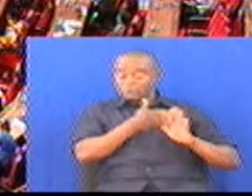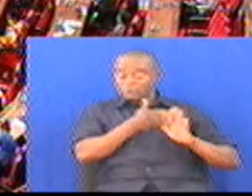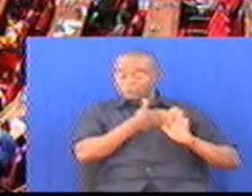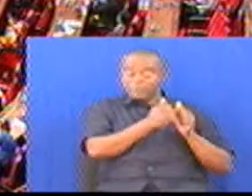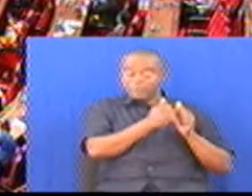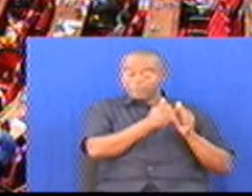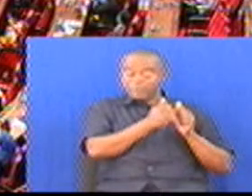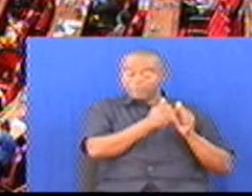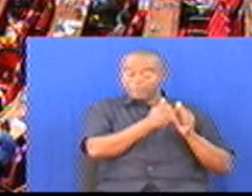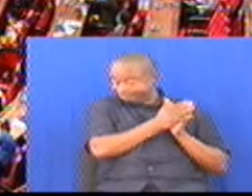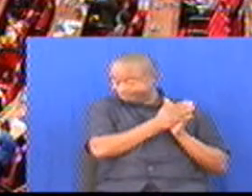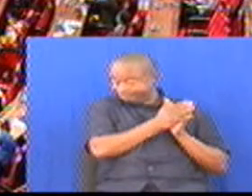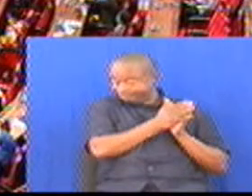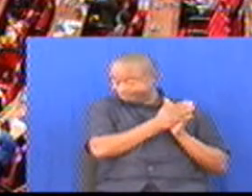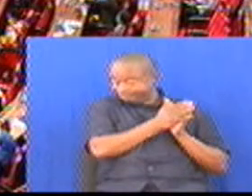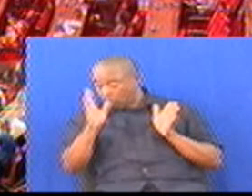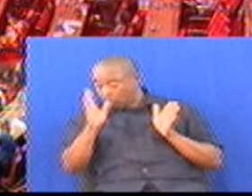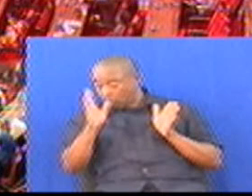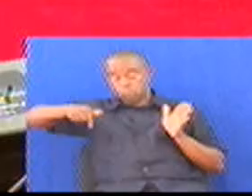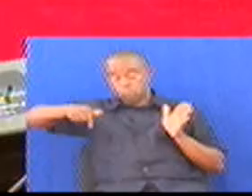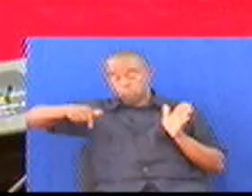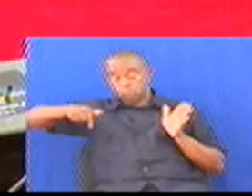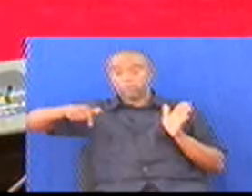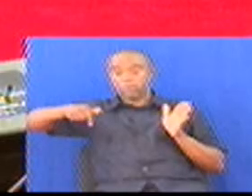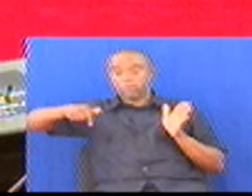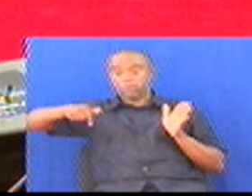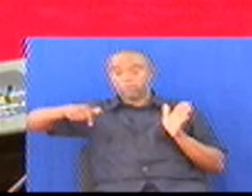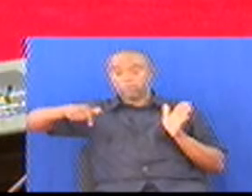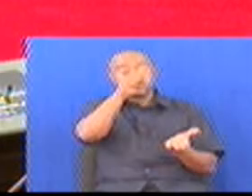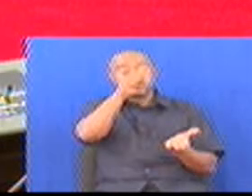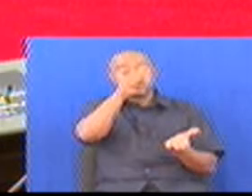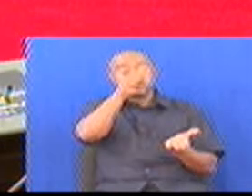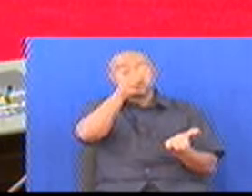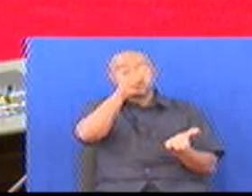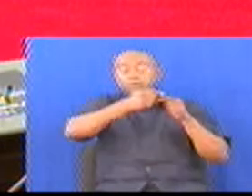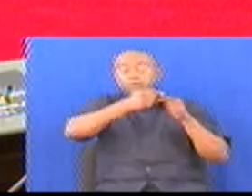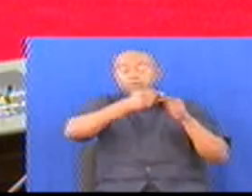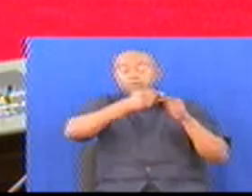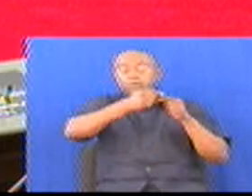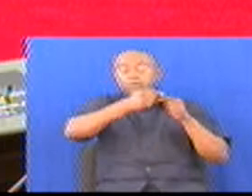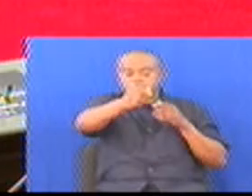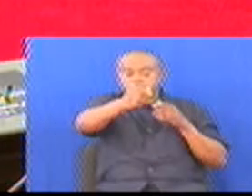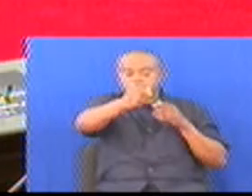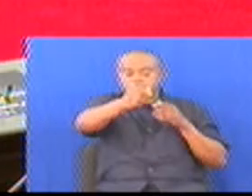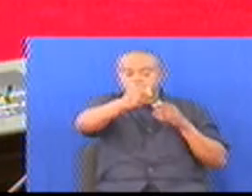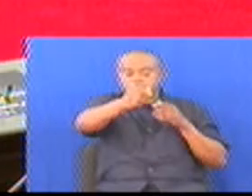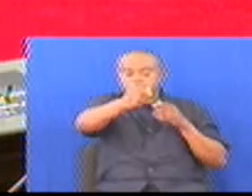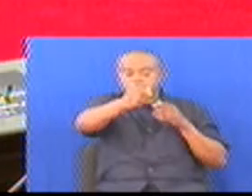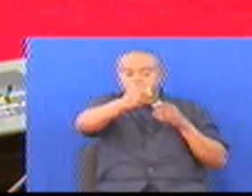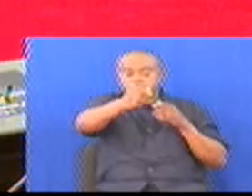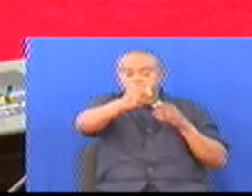2015 hadi Aprili 2020 ujenzi wa barabara kwa kilomita